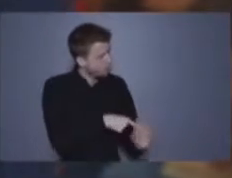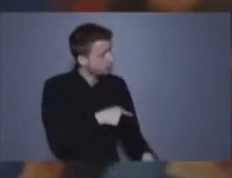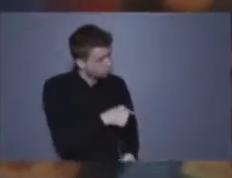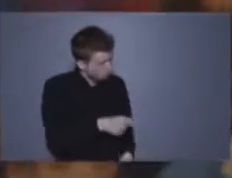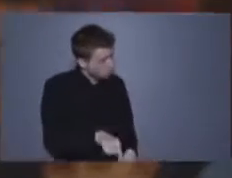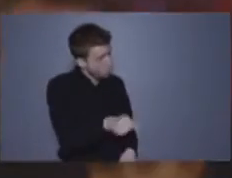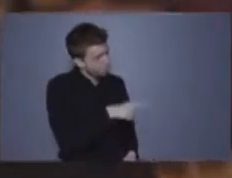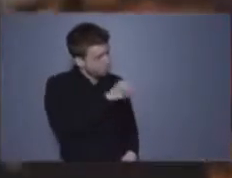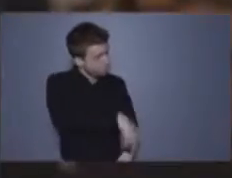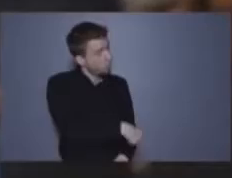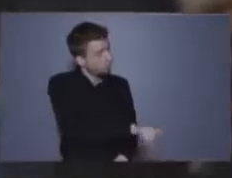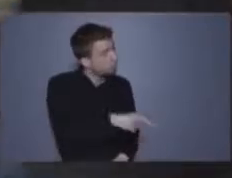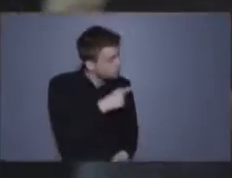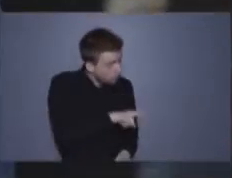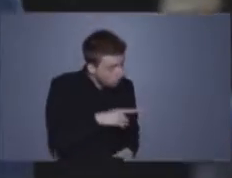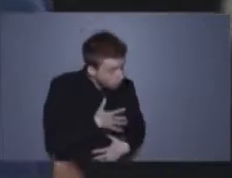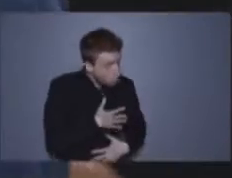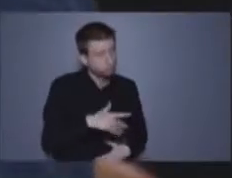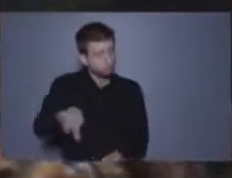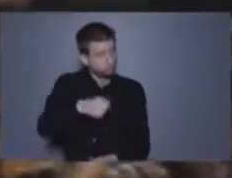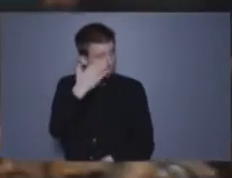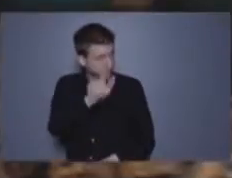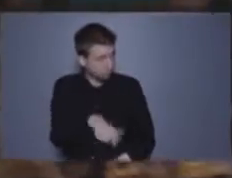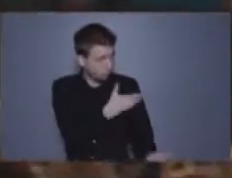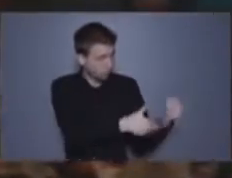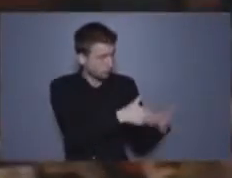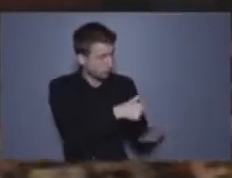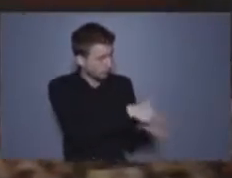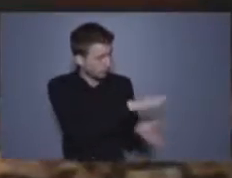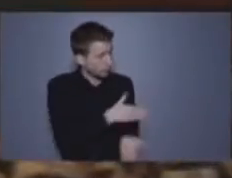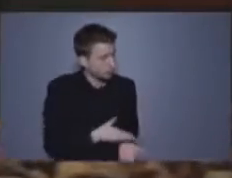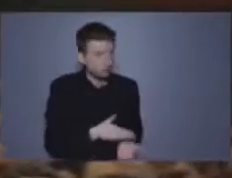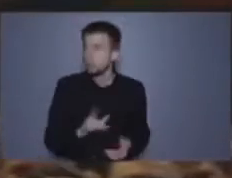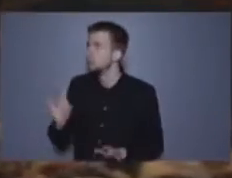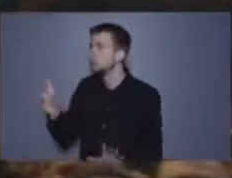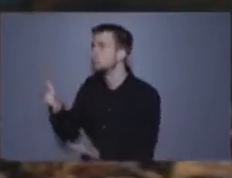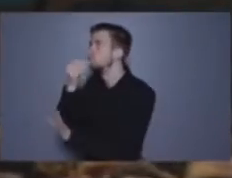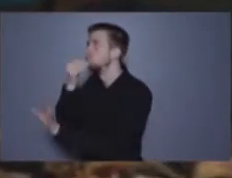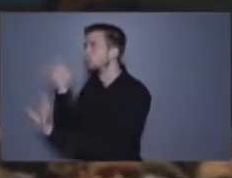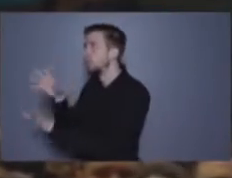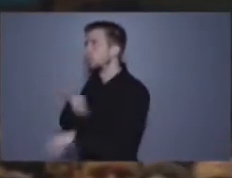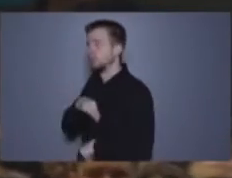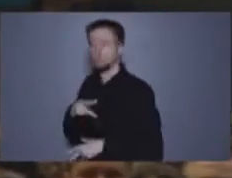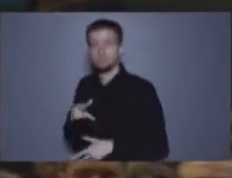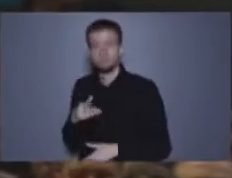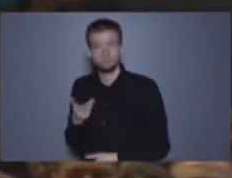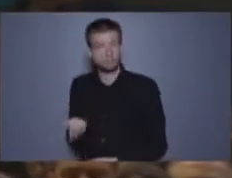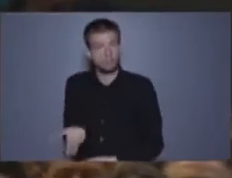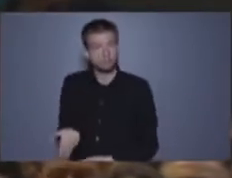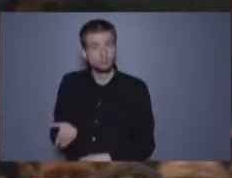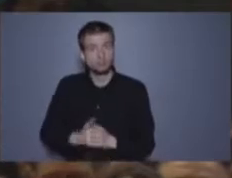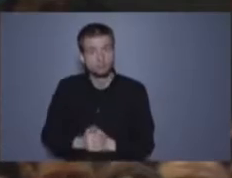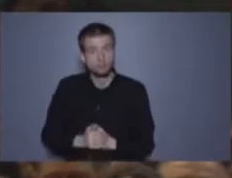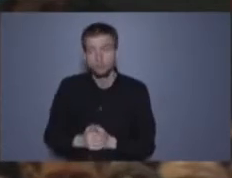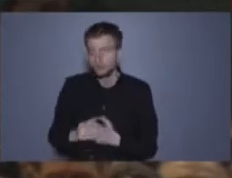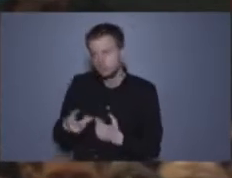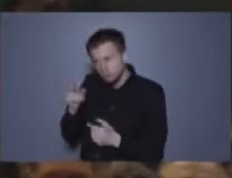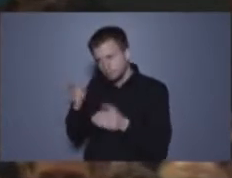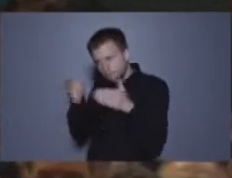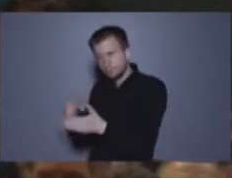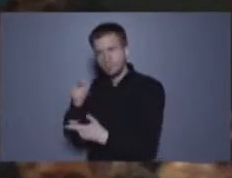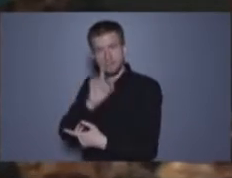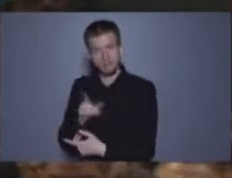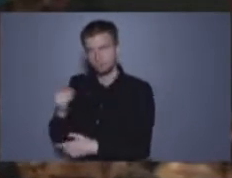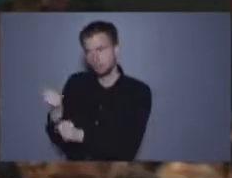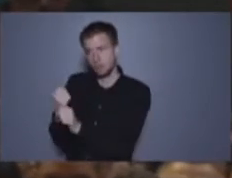les faire. » Non, non, je les fais. Voilà, ça se passe comme ça. Et tout à l'heure, je disais, c'est surtout pour les femmes, surtout celles qui ont du travail à temps partiel, que